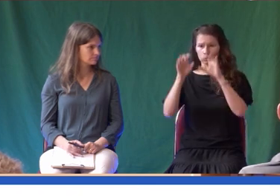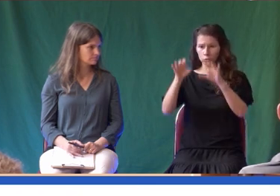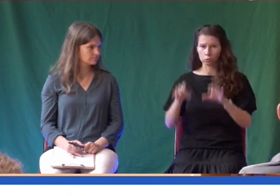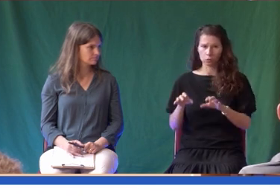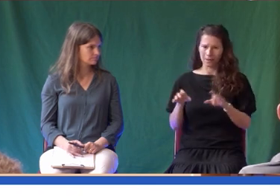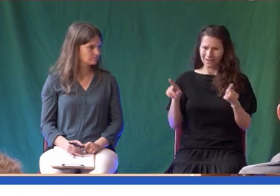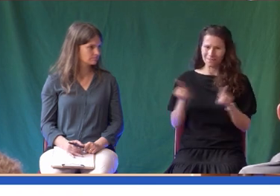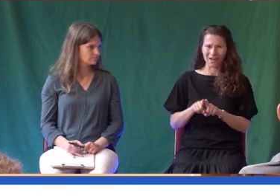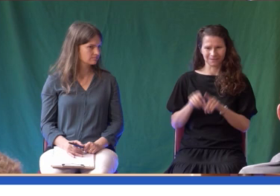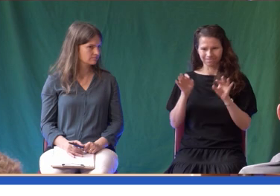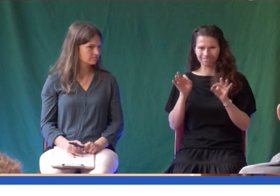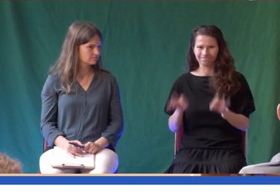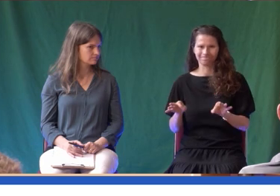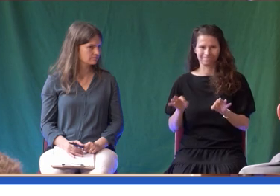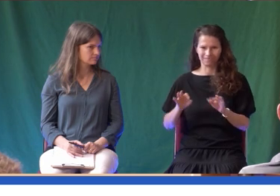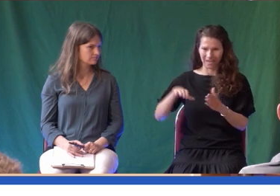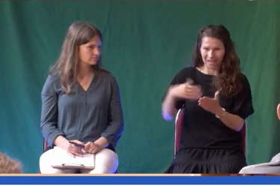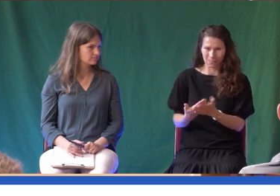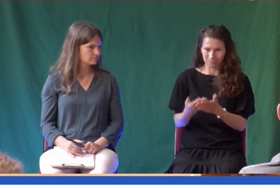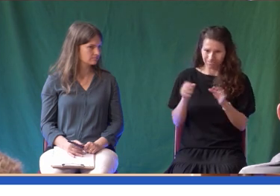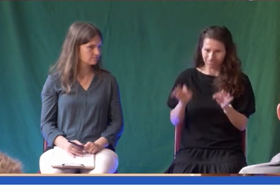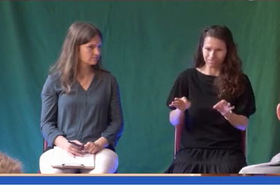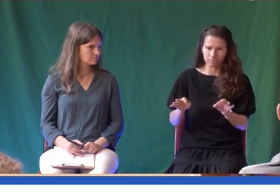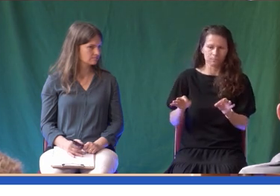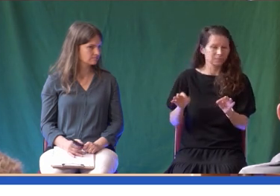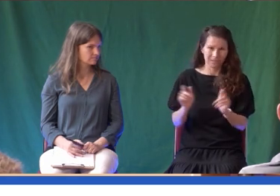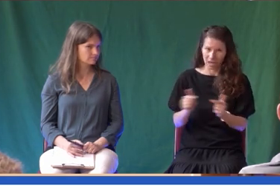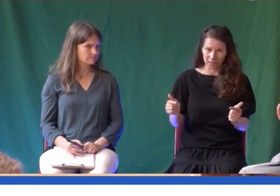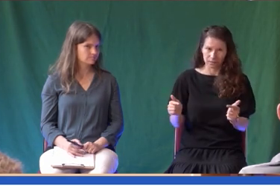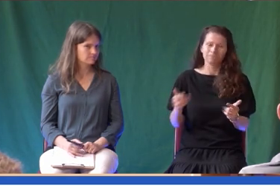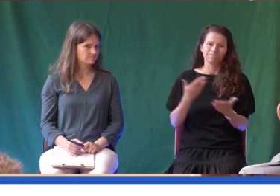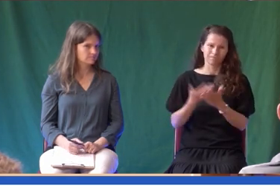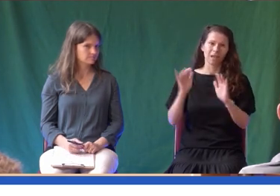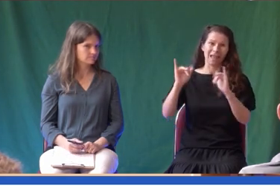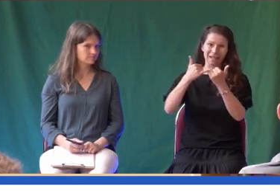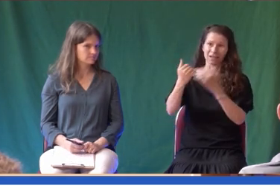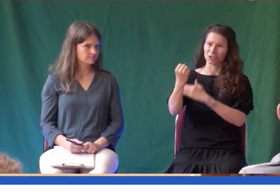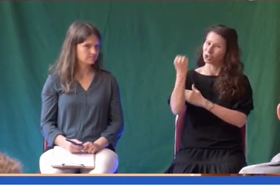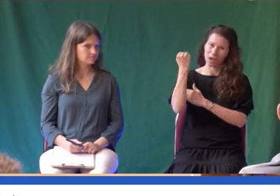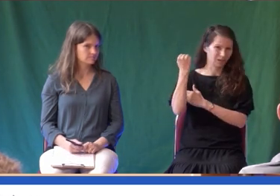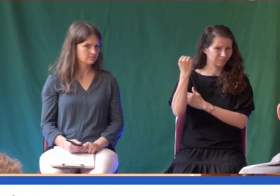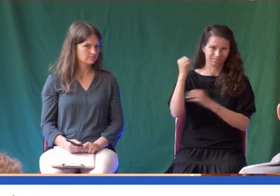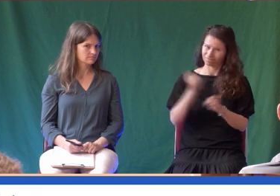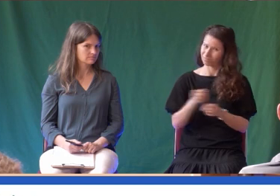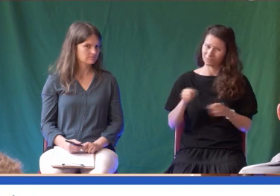hindern Eltern mit Behinderung daran starke Eltern für ihre Kinder sein zu können